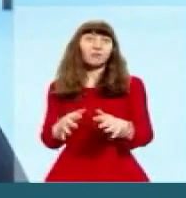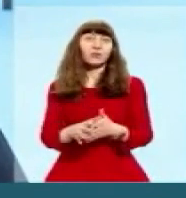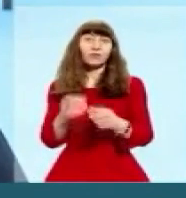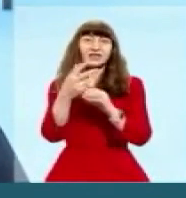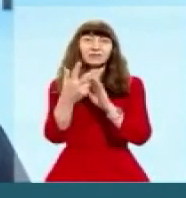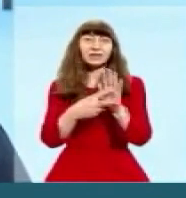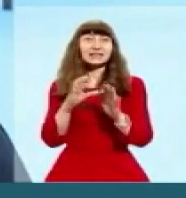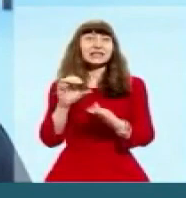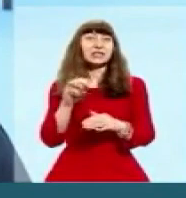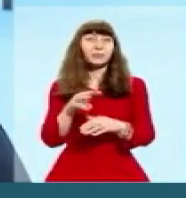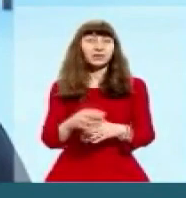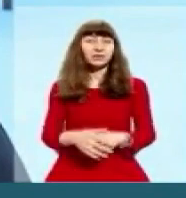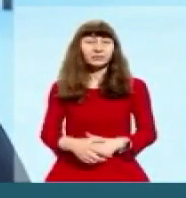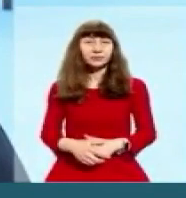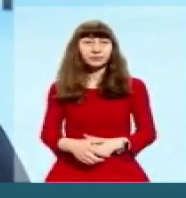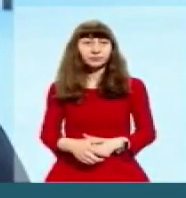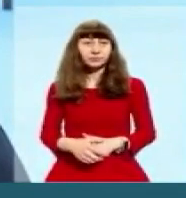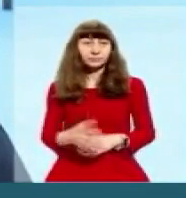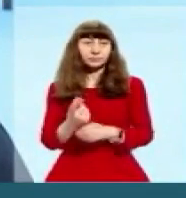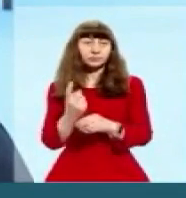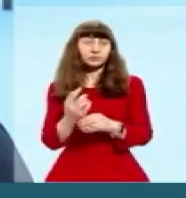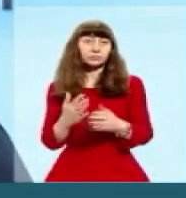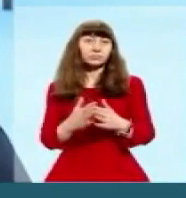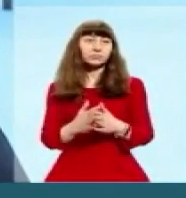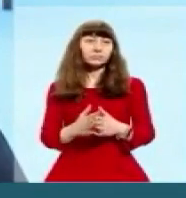18 сантиметров осадков. То есть это